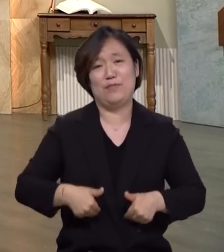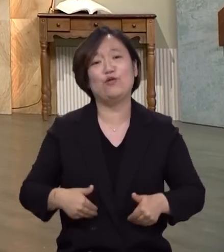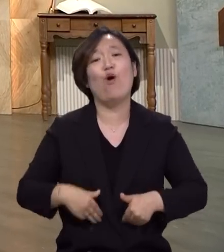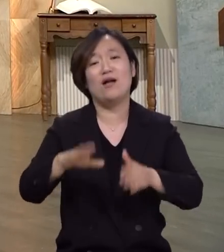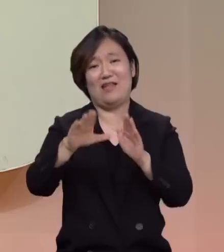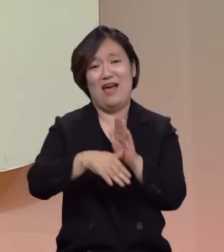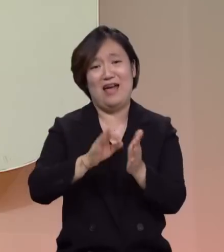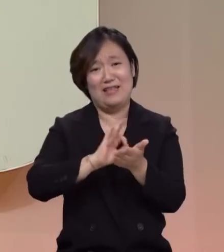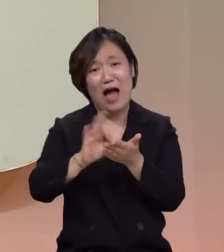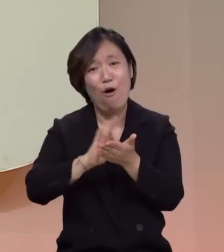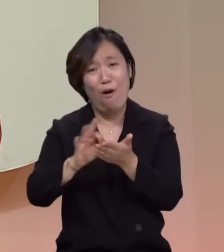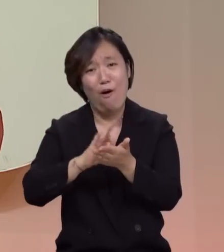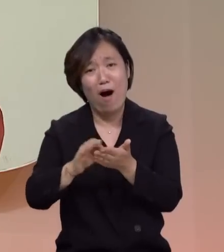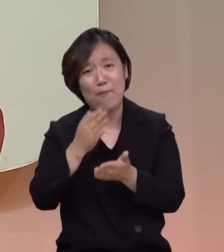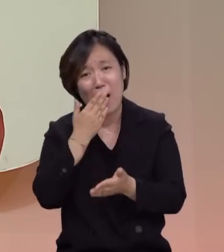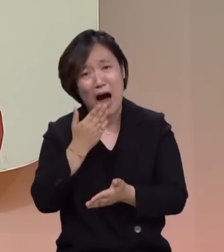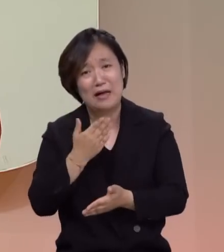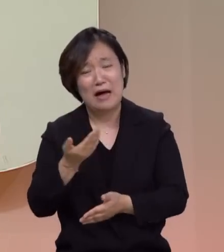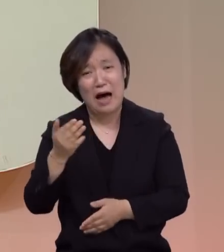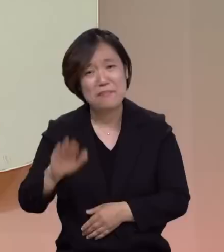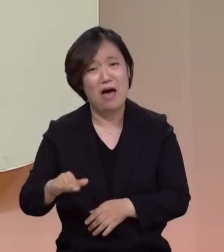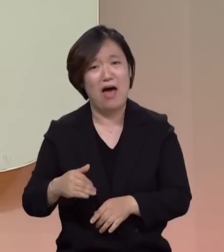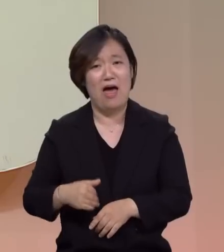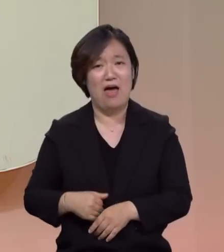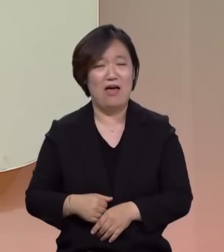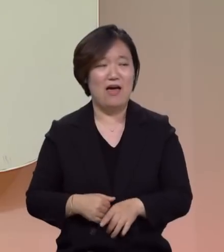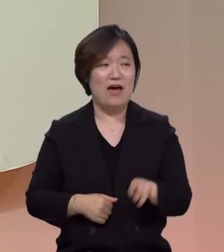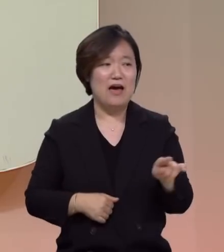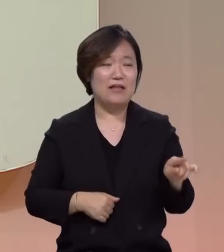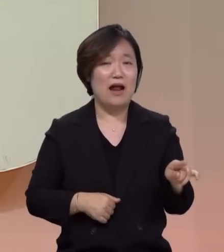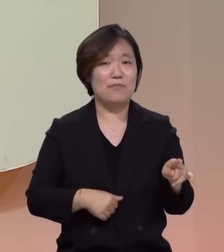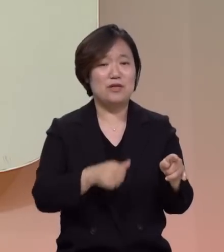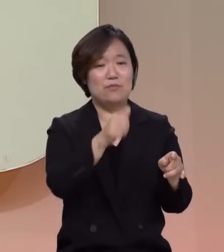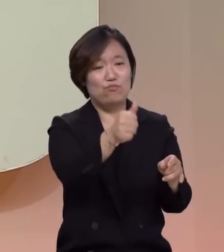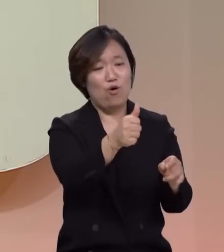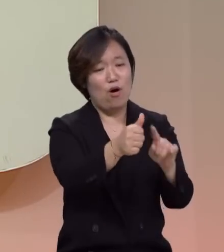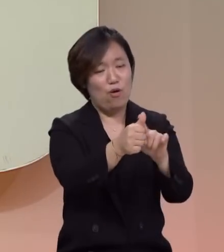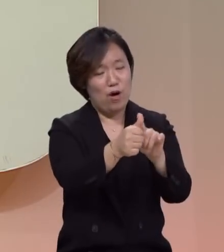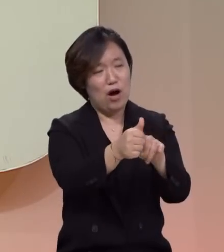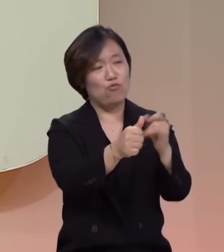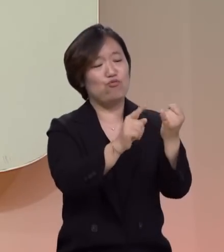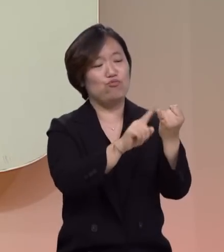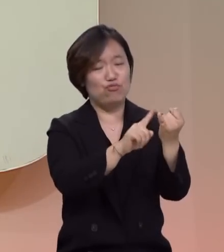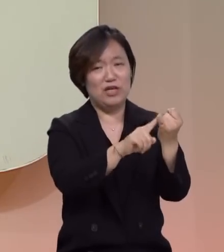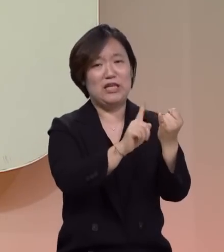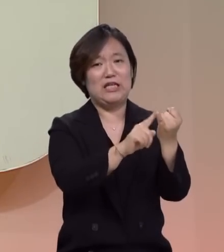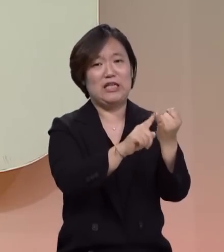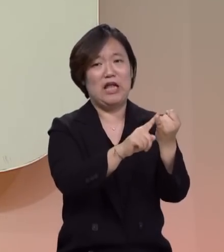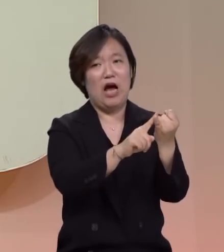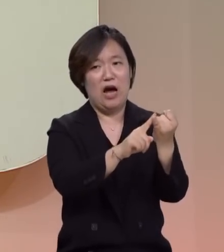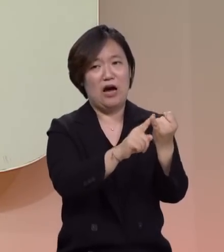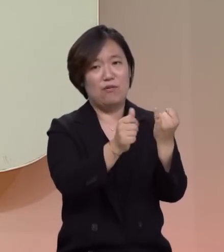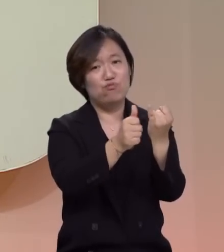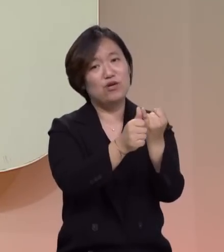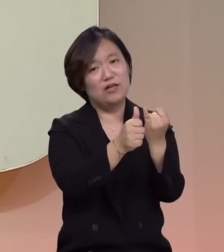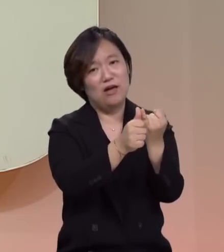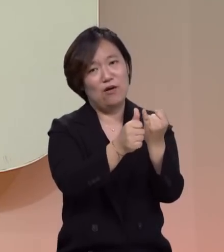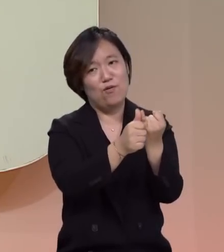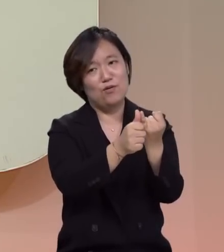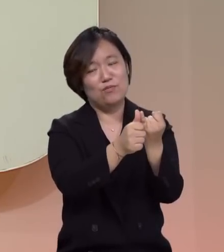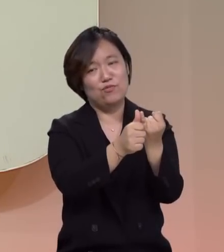같은데 어쨌거나 그 첫 번째 나무꾼이랑 첫 번째 나무꾼의 그 마누라